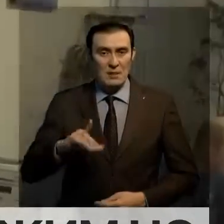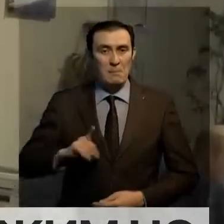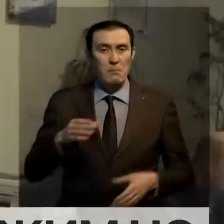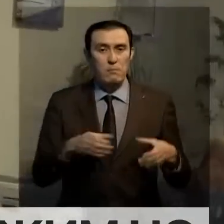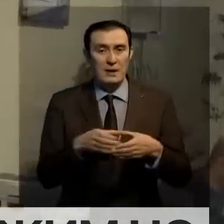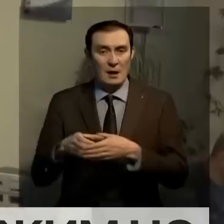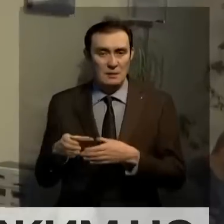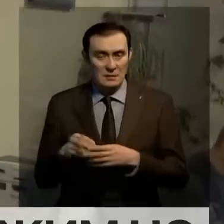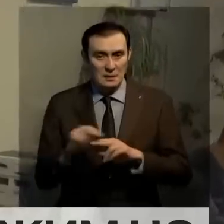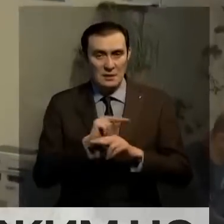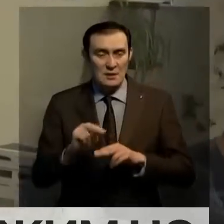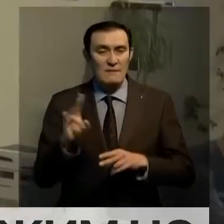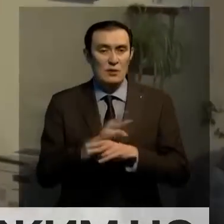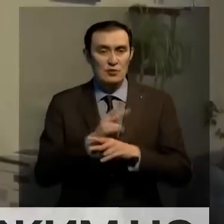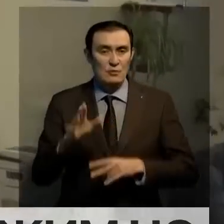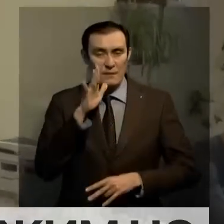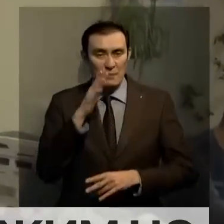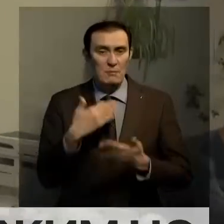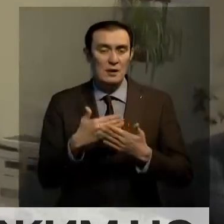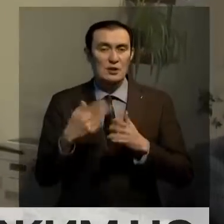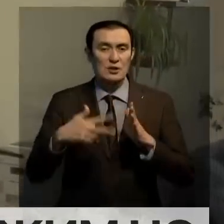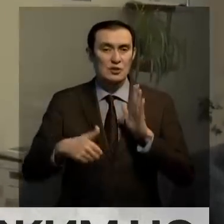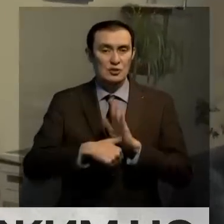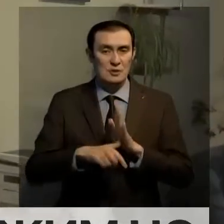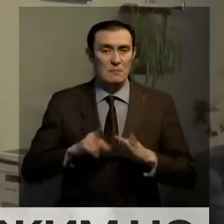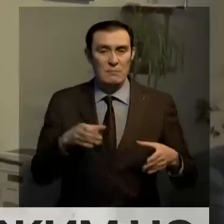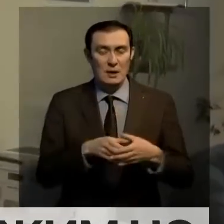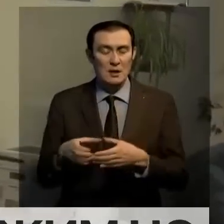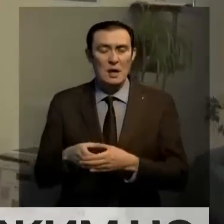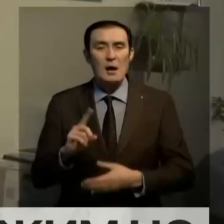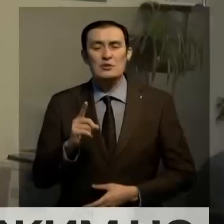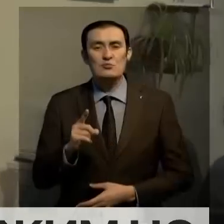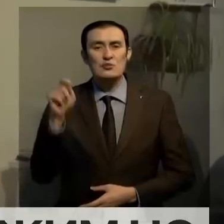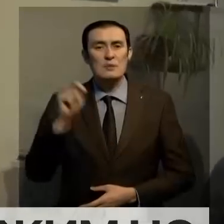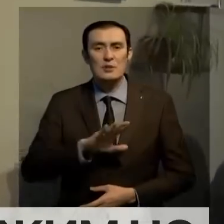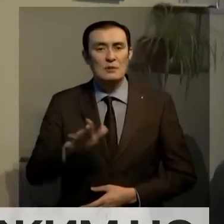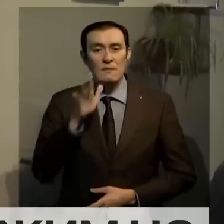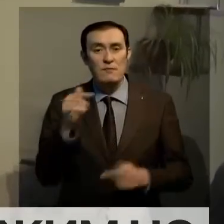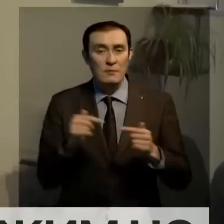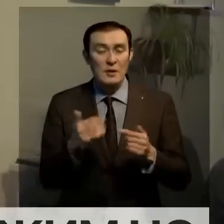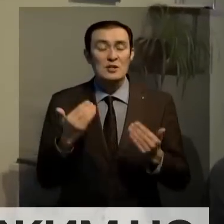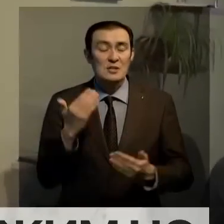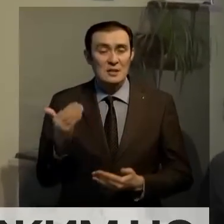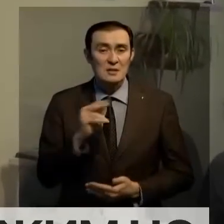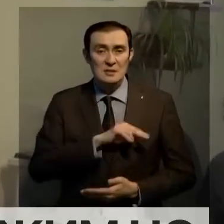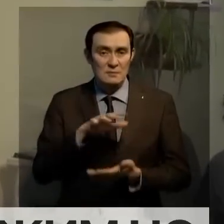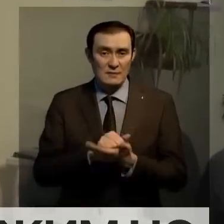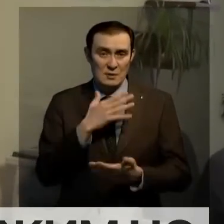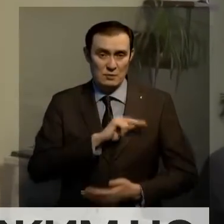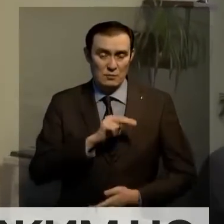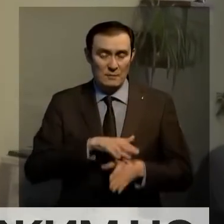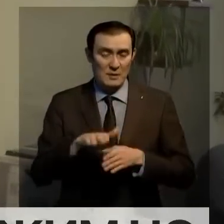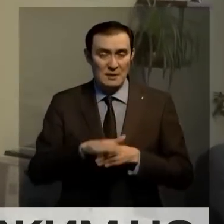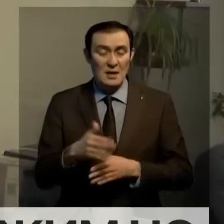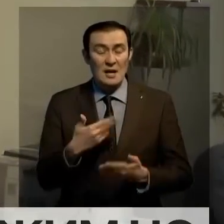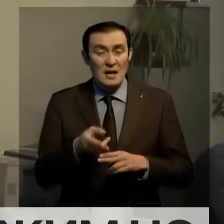и в ночное время порядка 36. Ну почему они не приезжают вовремя? Потому что они занимаются своим делом. Это я вам